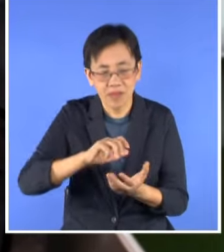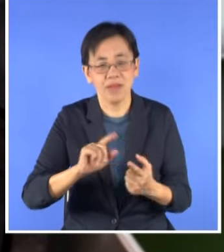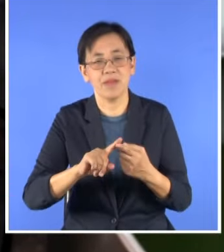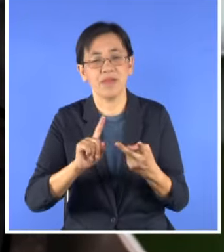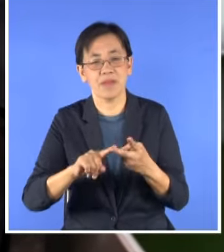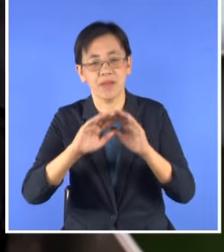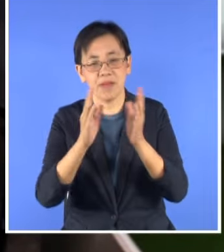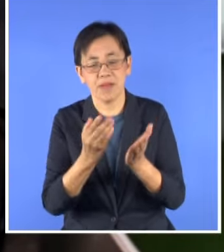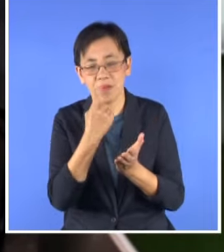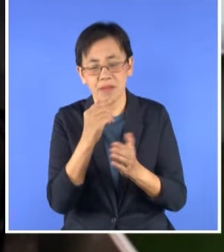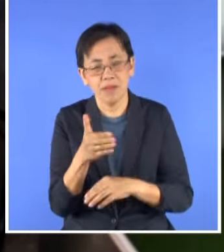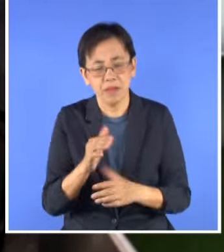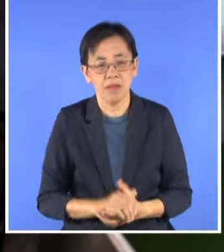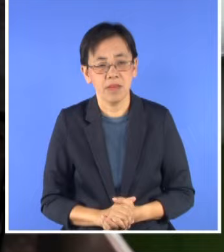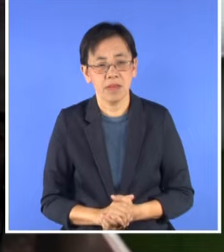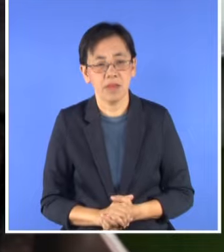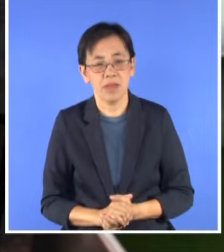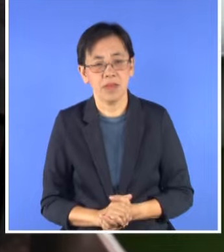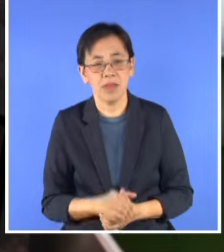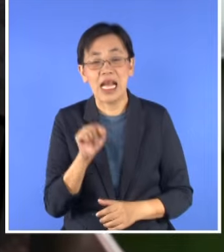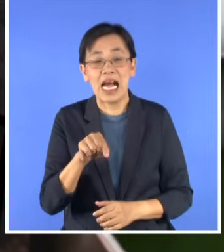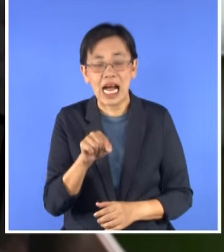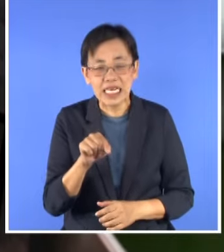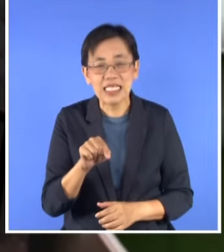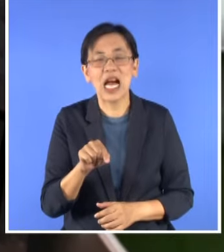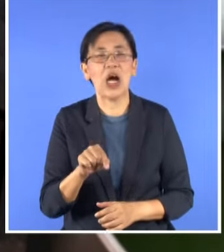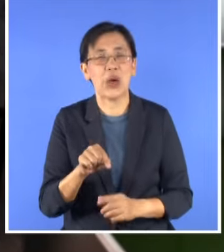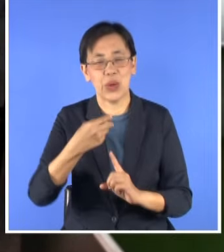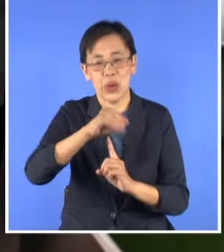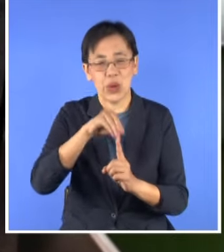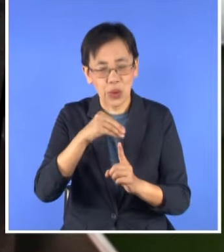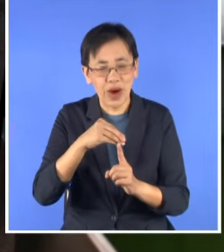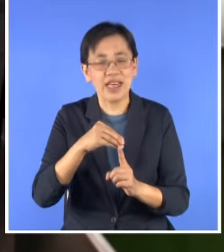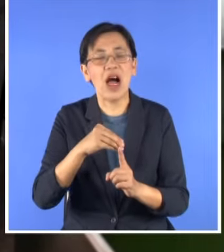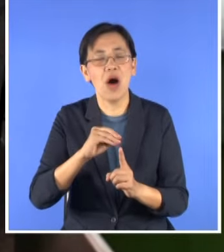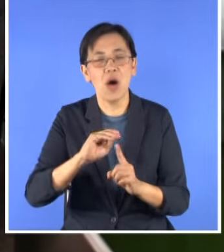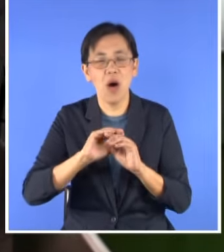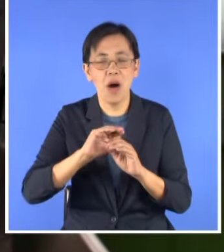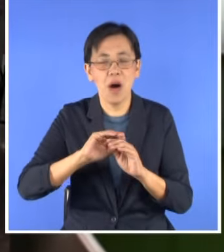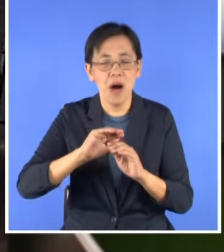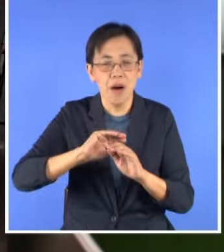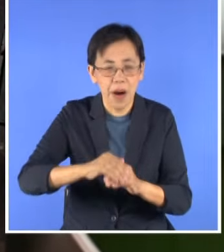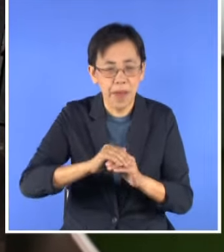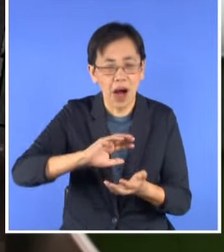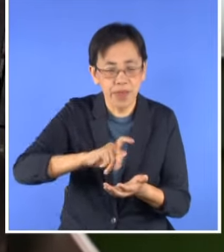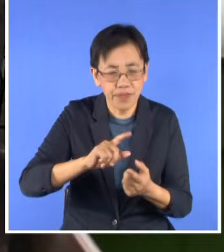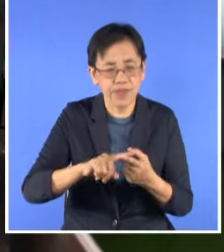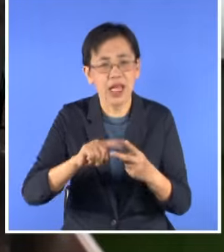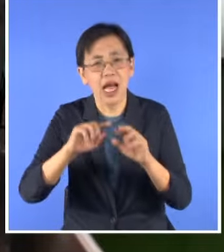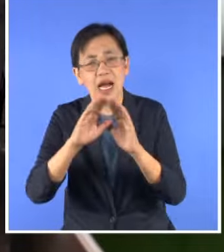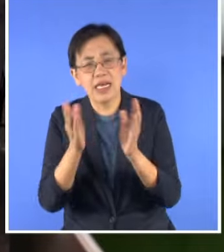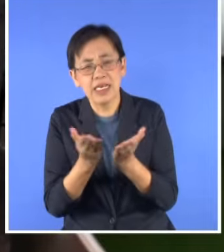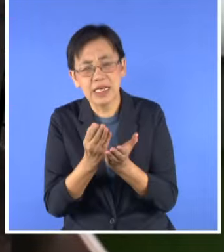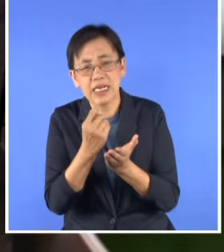ปลาอันนี้กล้วยบวชหยกมณีแล้วก็มีแตงโมปลาแตงโมปลามีไหมขอดู